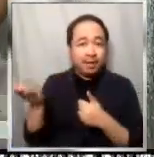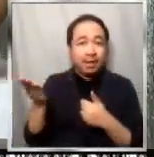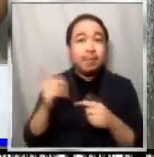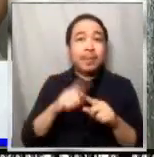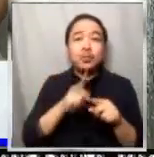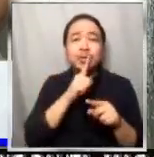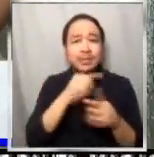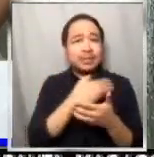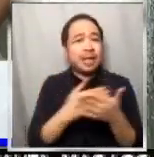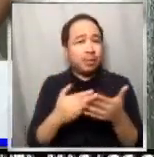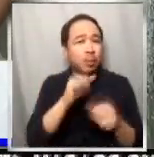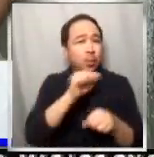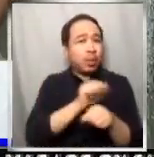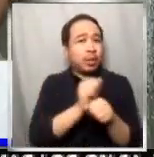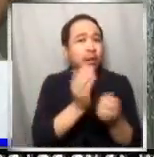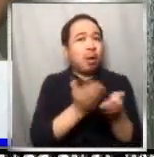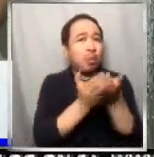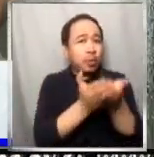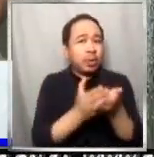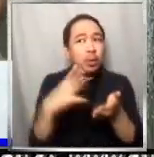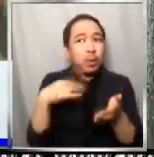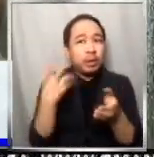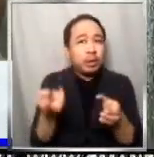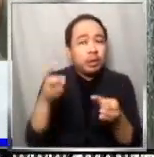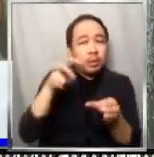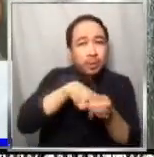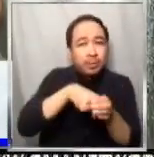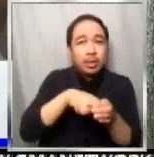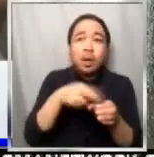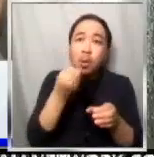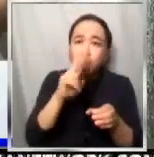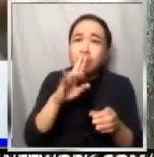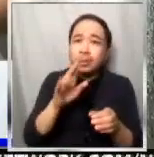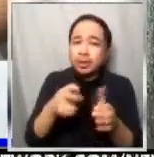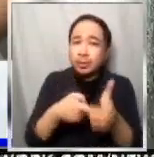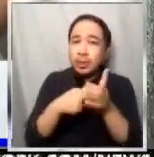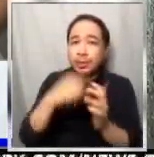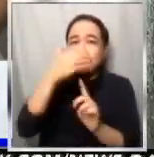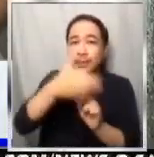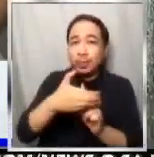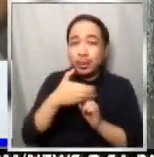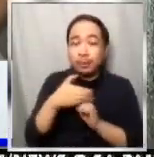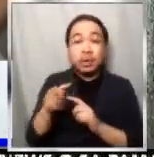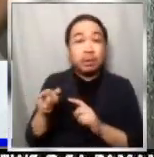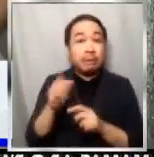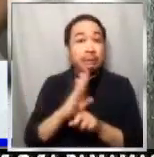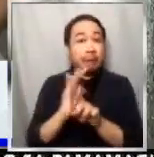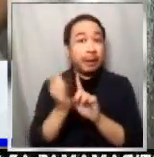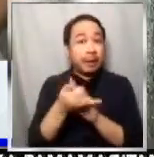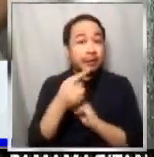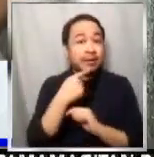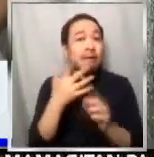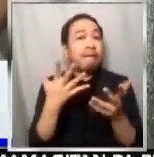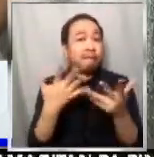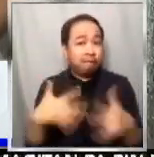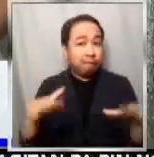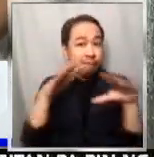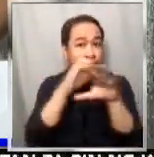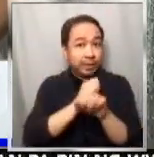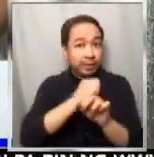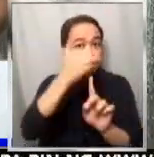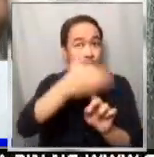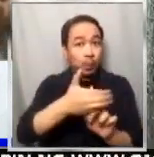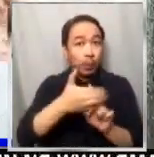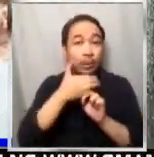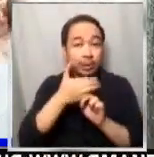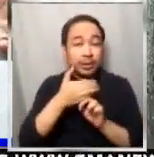biyahe o di kaya ay sumasa ilalim sa quarantine. Ayon sa barangay, marami sa kanila ang natapos na ang quarantine at nagnegatibo na nga sa swab